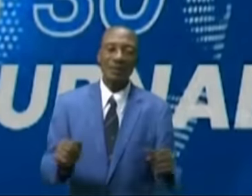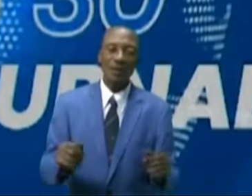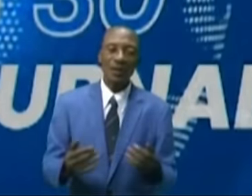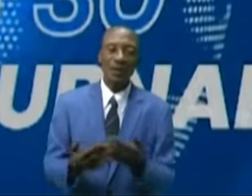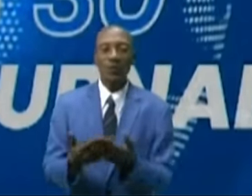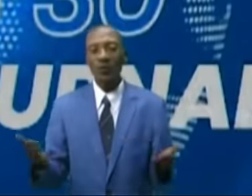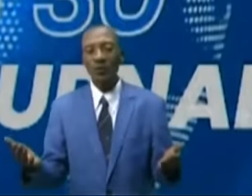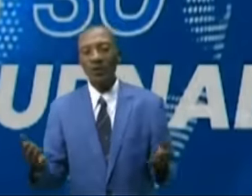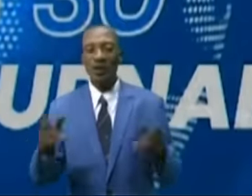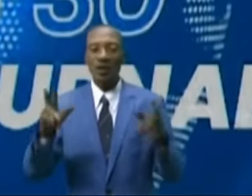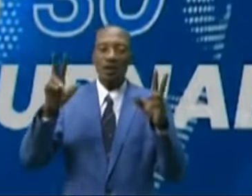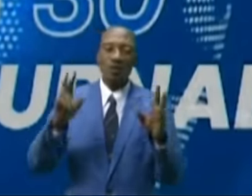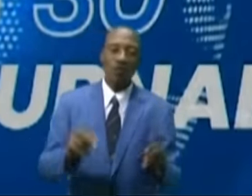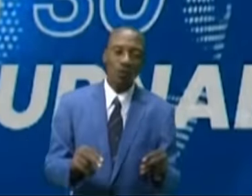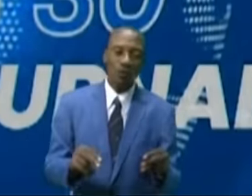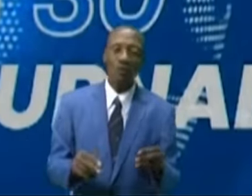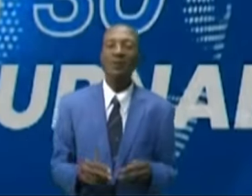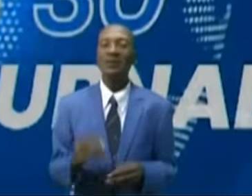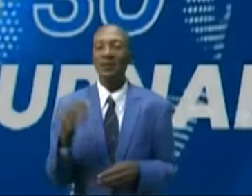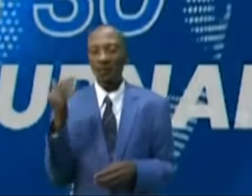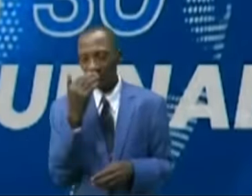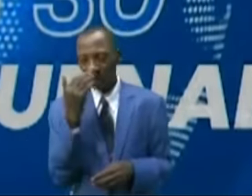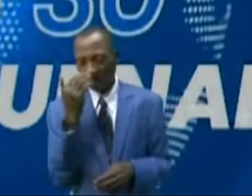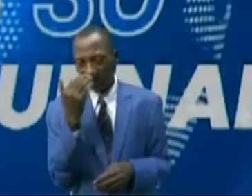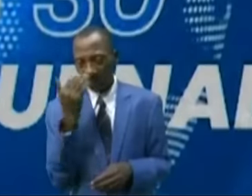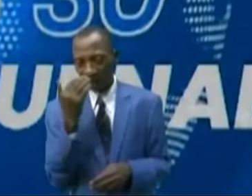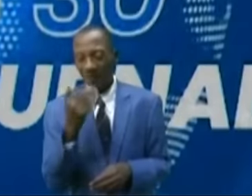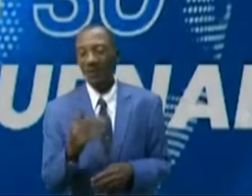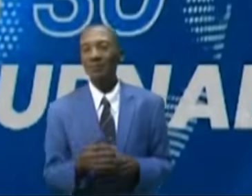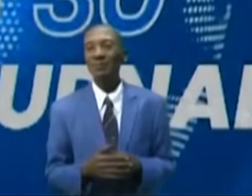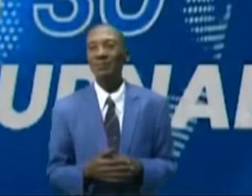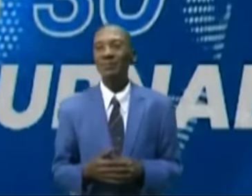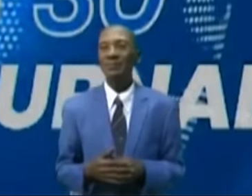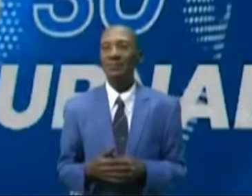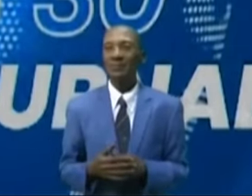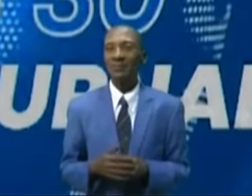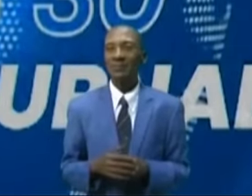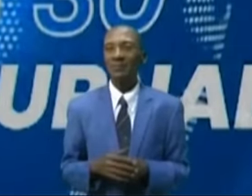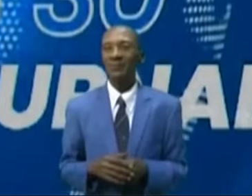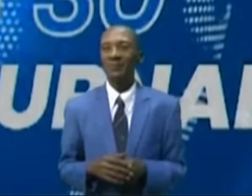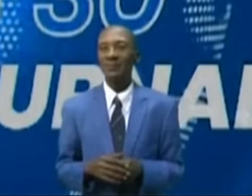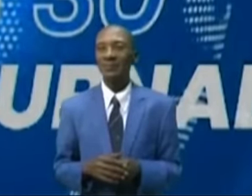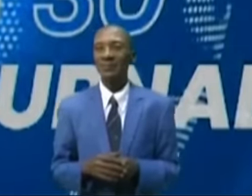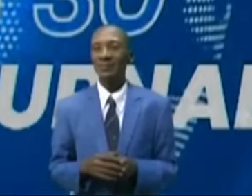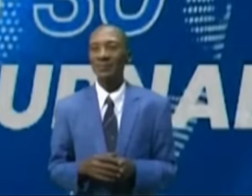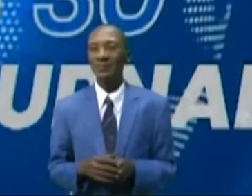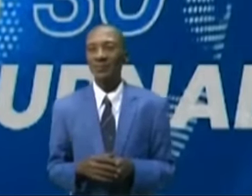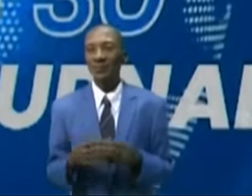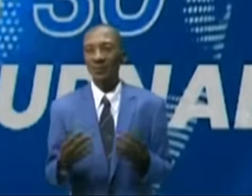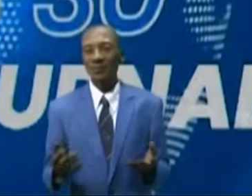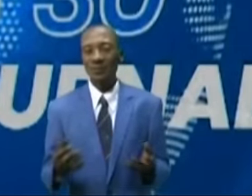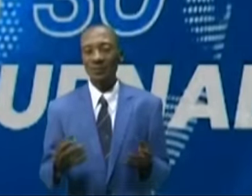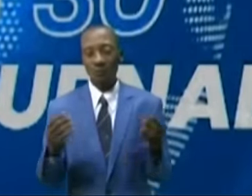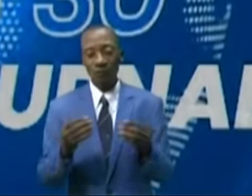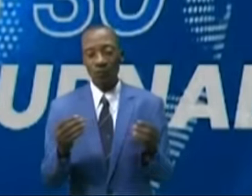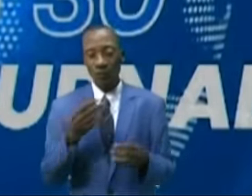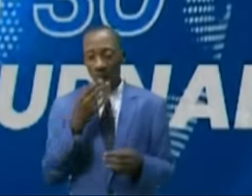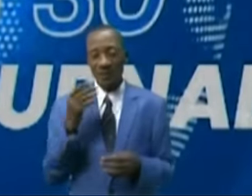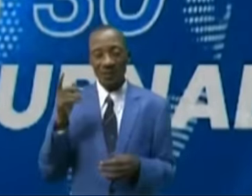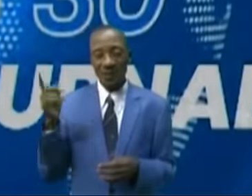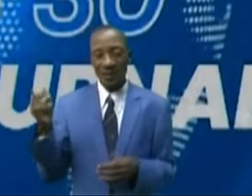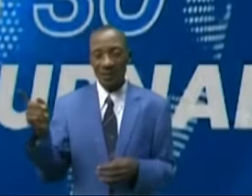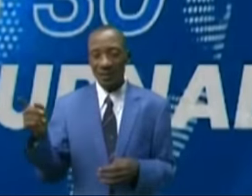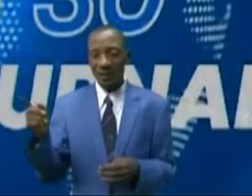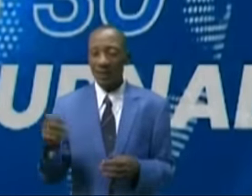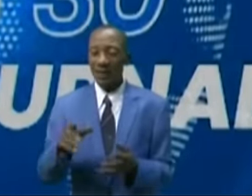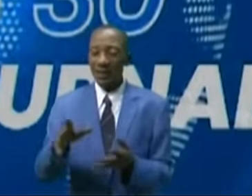les quartiers du lac Vert dans le Nord Kivu. Une attaque que le gouverneur militaire qualifie d'un crime